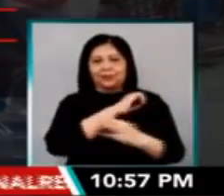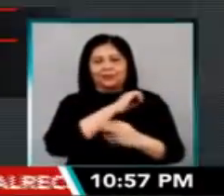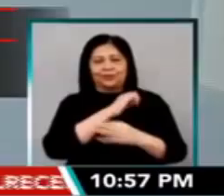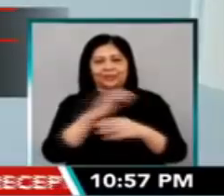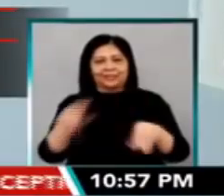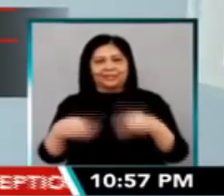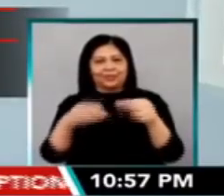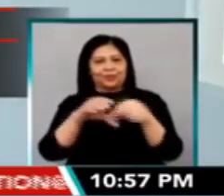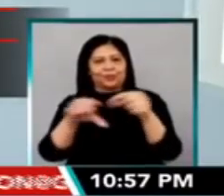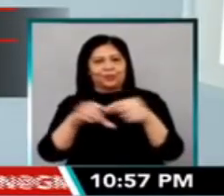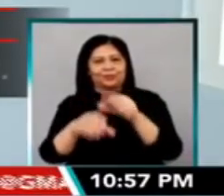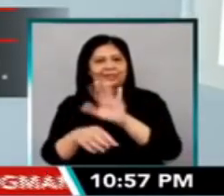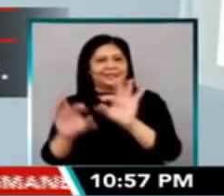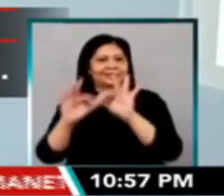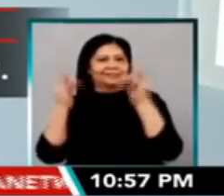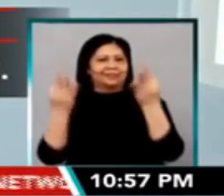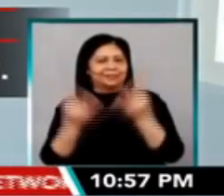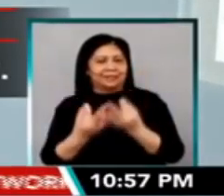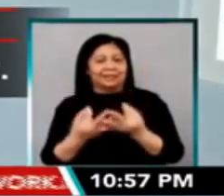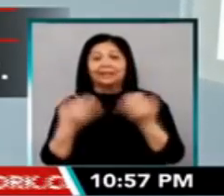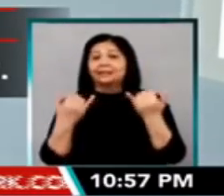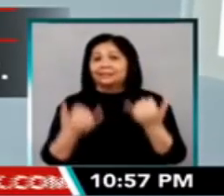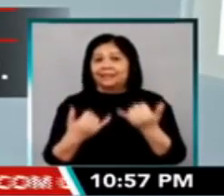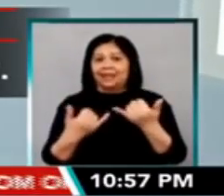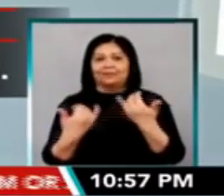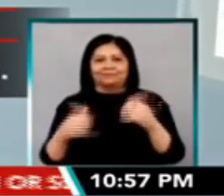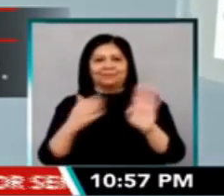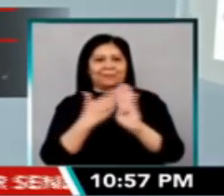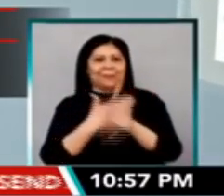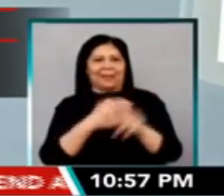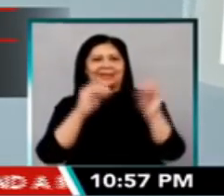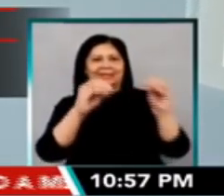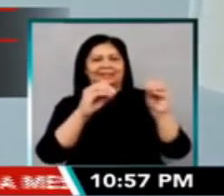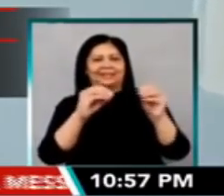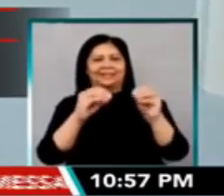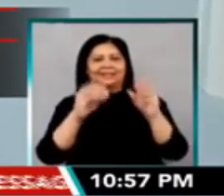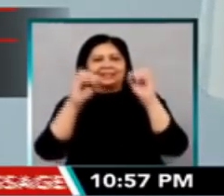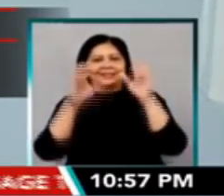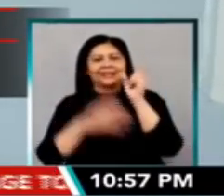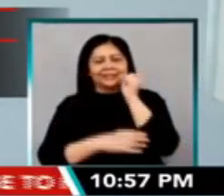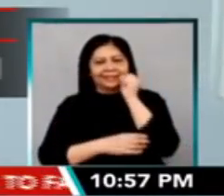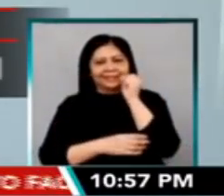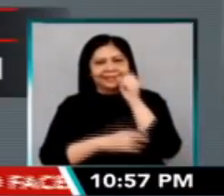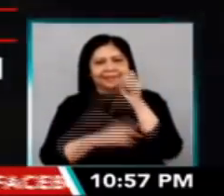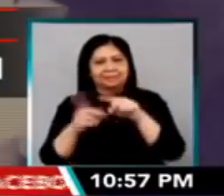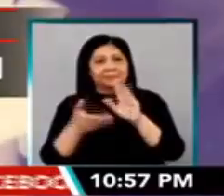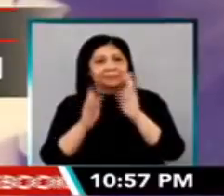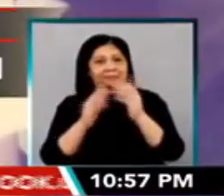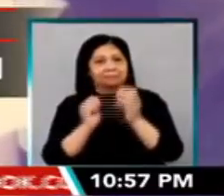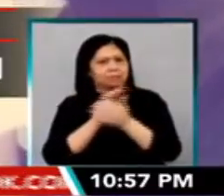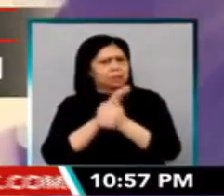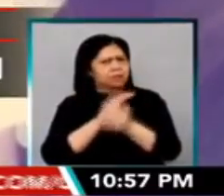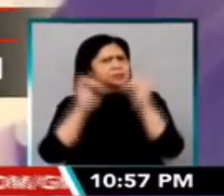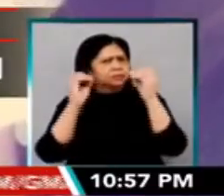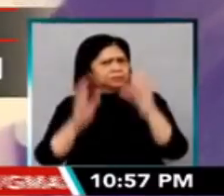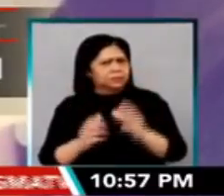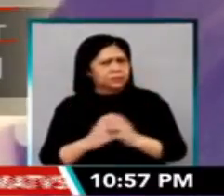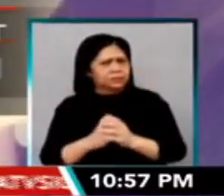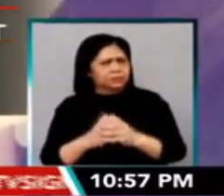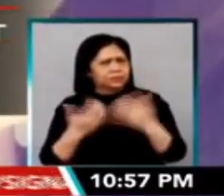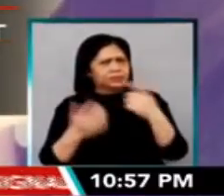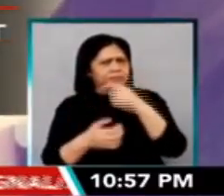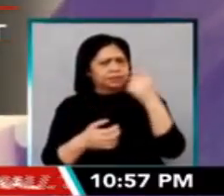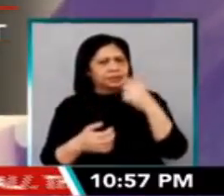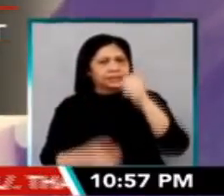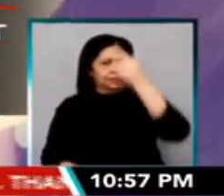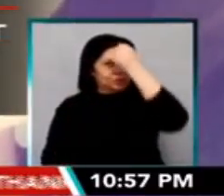pamilya. Sa ngayon ay nagtuturo na ulit si Teacher Sheena na bukod sa pagiging magaling na guro, nagtapos siyang salutatorian